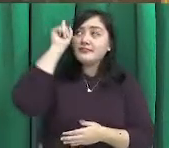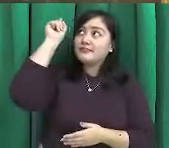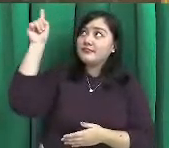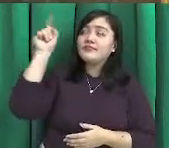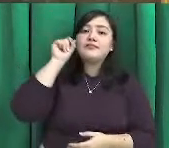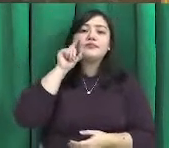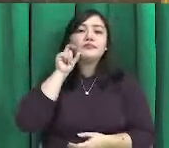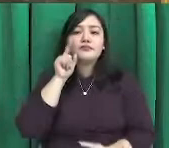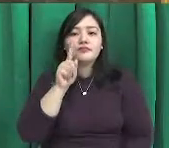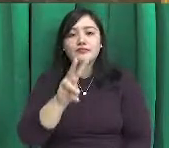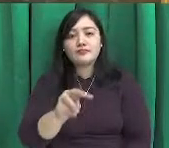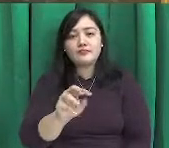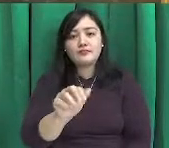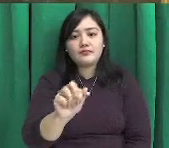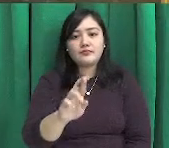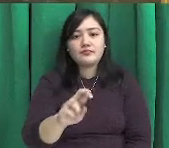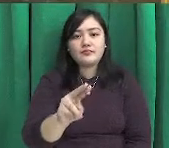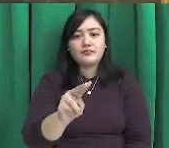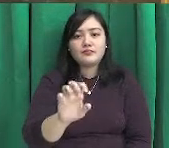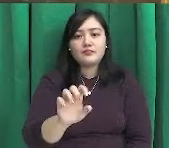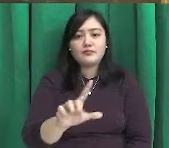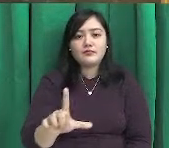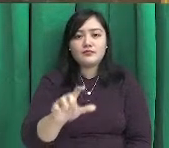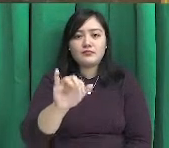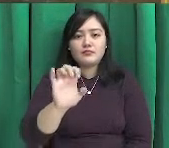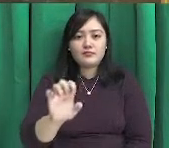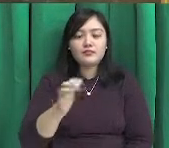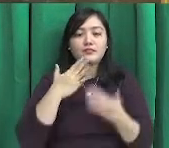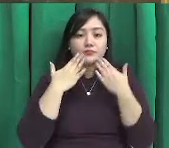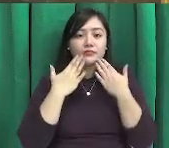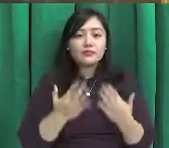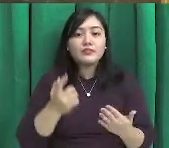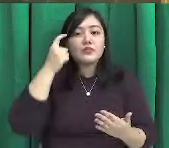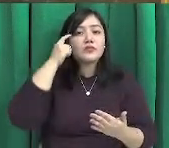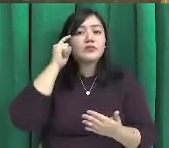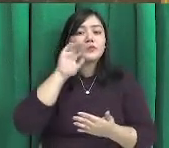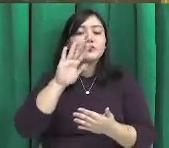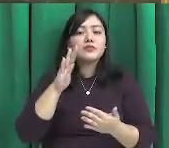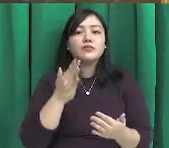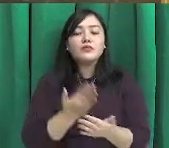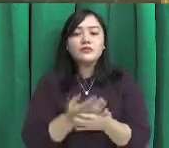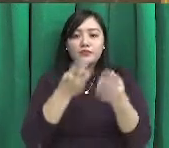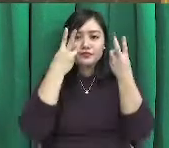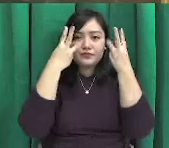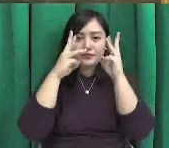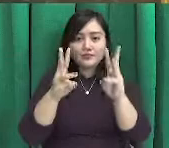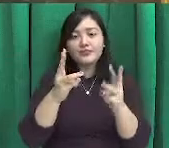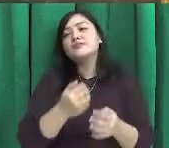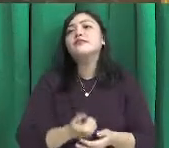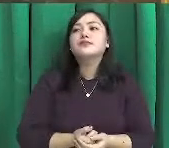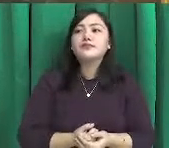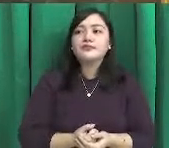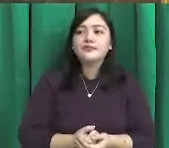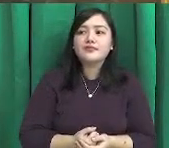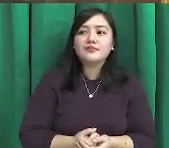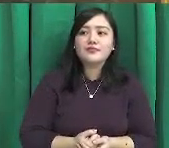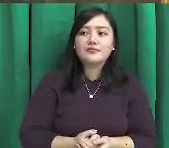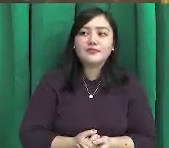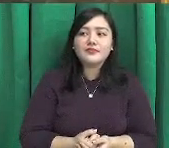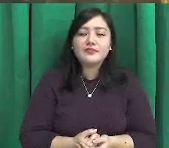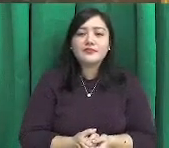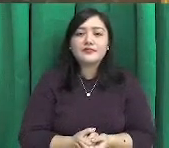mga nanood. Bago po makalimutan, napaka-worldwide po natin ngayon. CBBC Sharjah